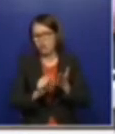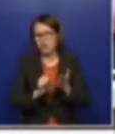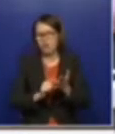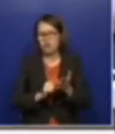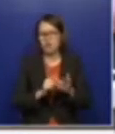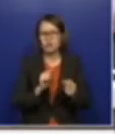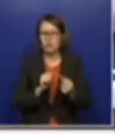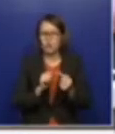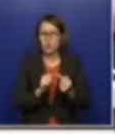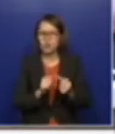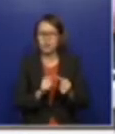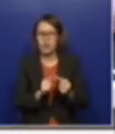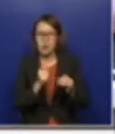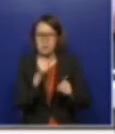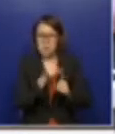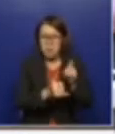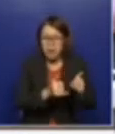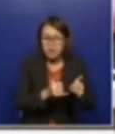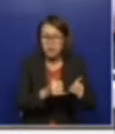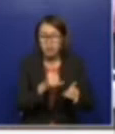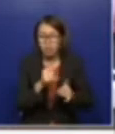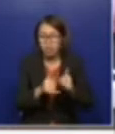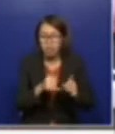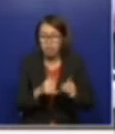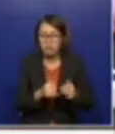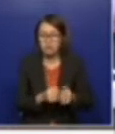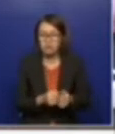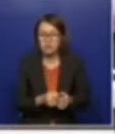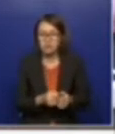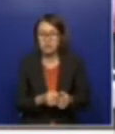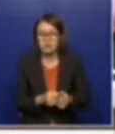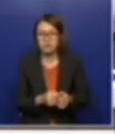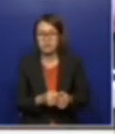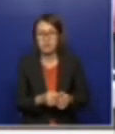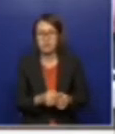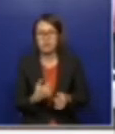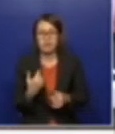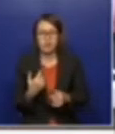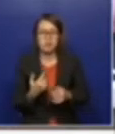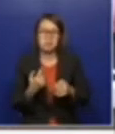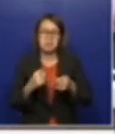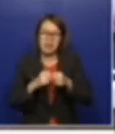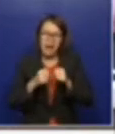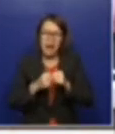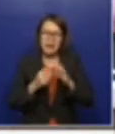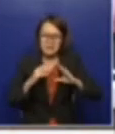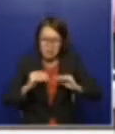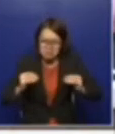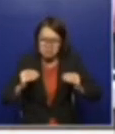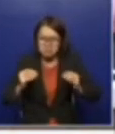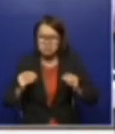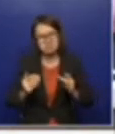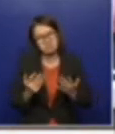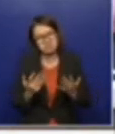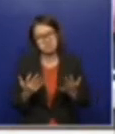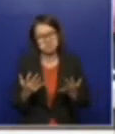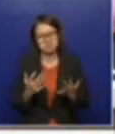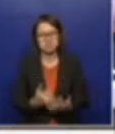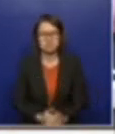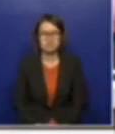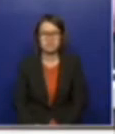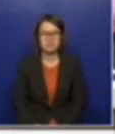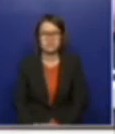ที่ดินหรือคำว่าบุกรุกที่ดินจะหมดไปจากข้อกล่าวหาที่รัฐ